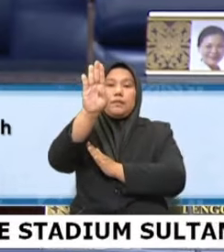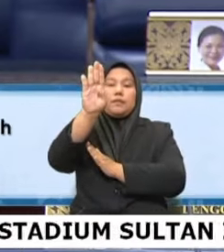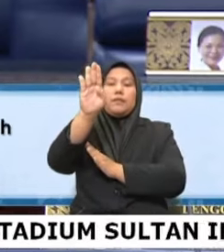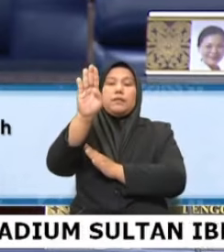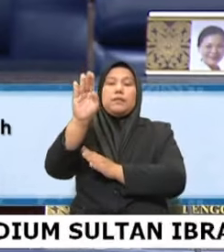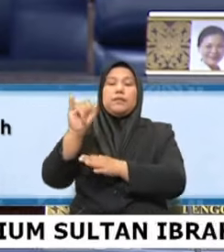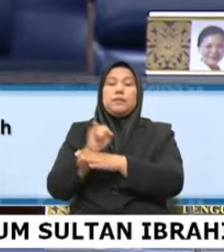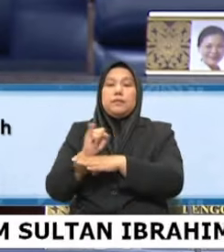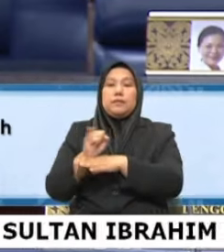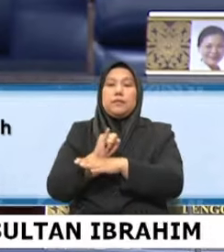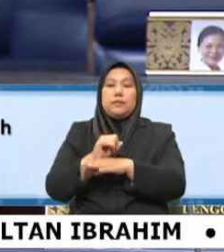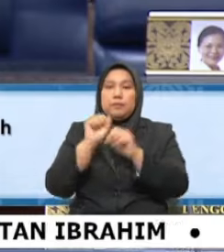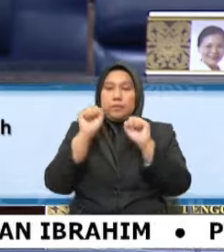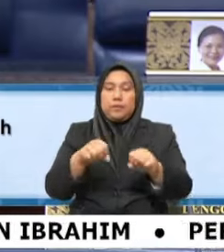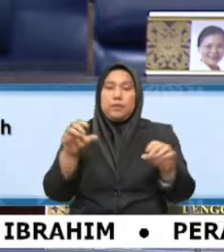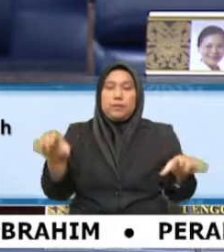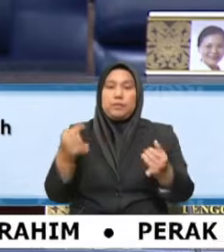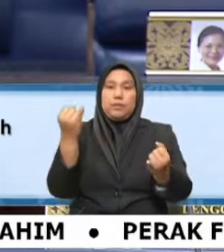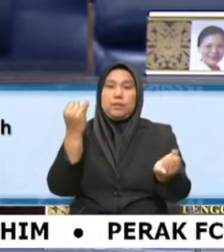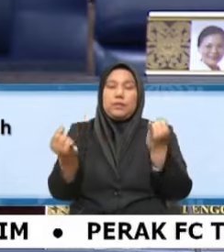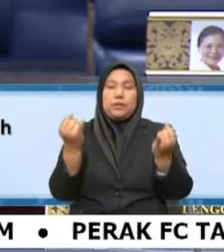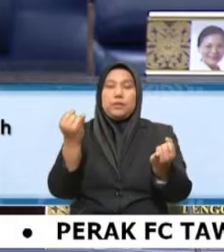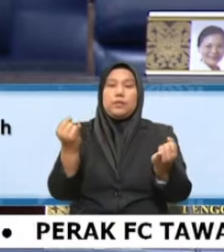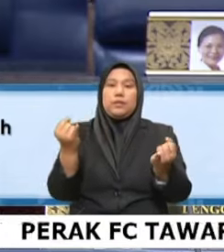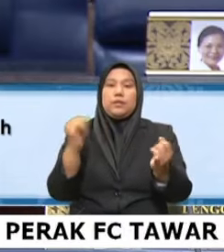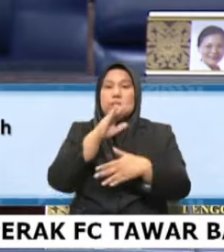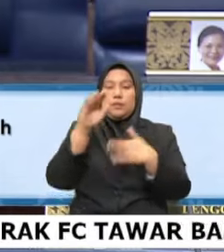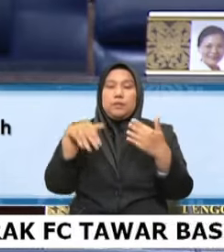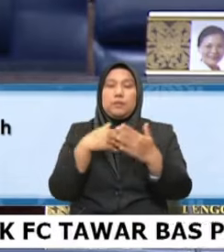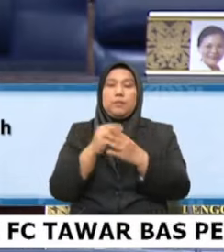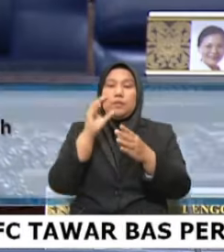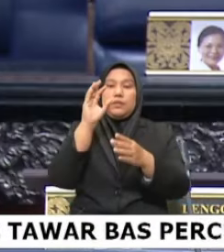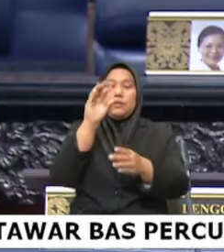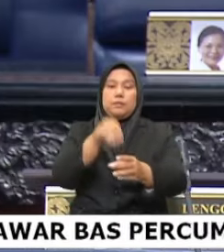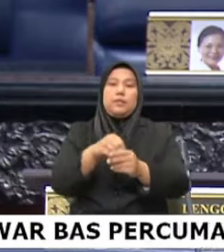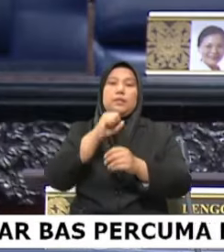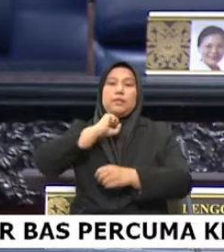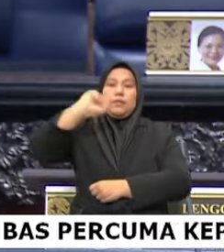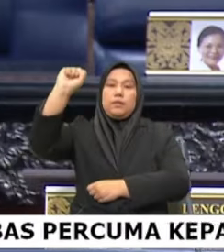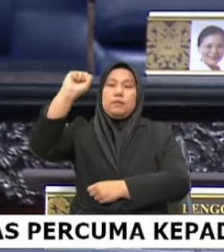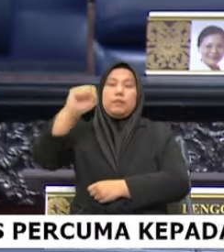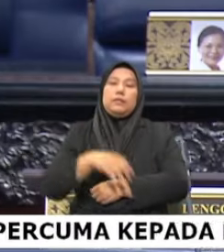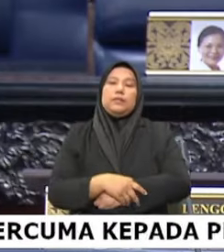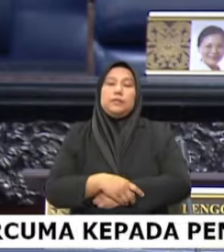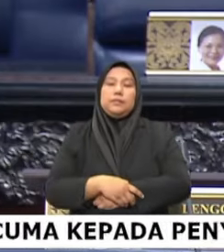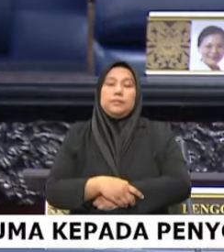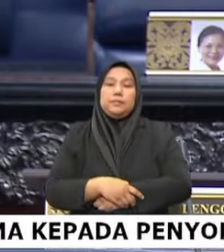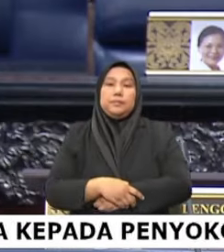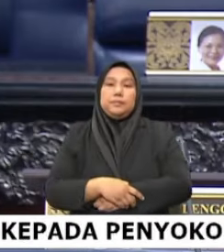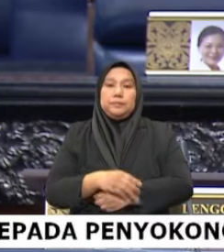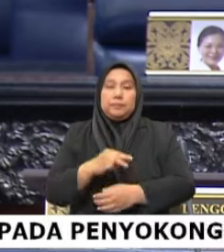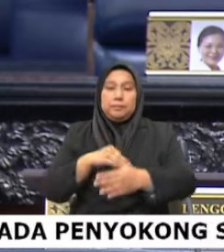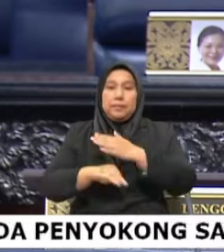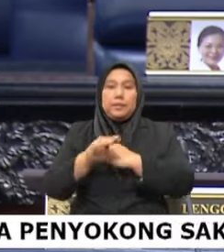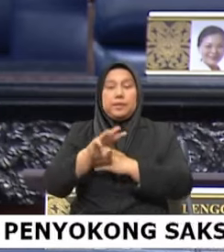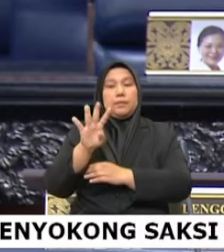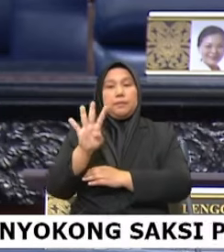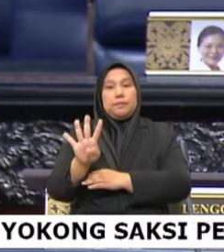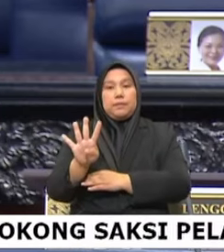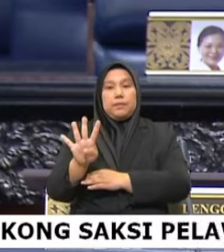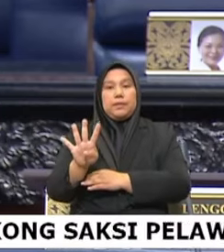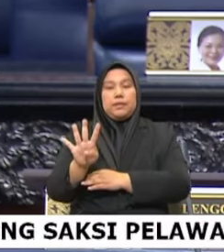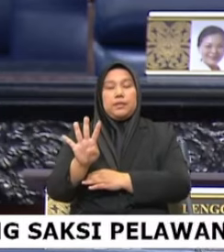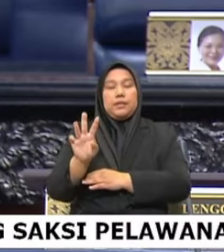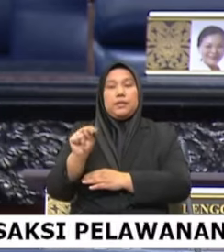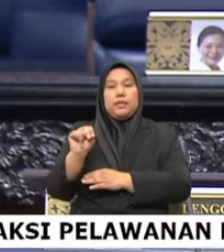dapat dilaksanakan secara seimbang di semua negeri termasuk di Sabah. Di bawah misi 4